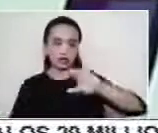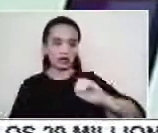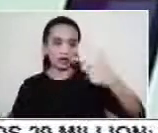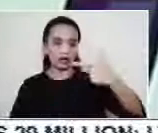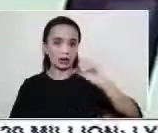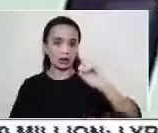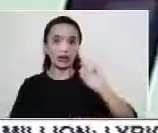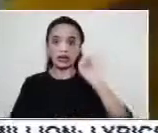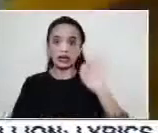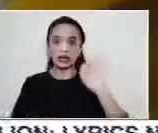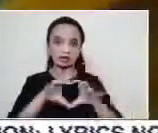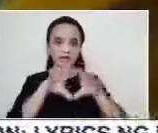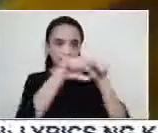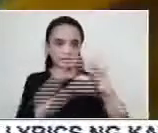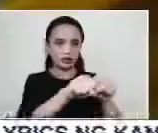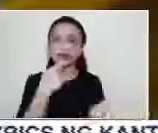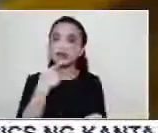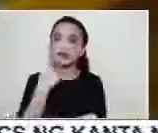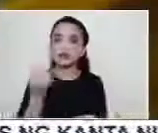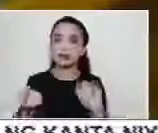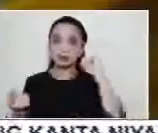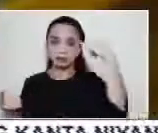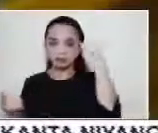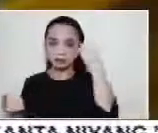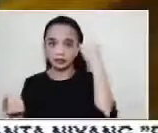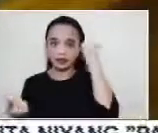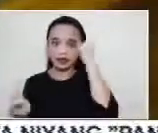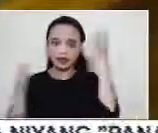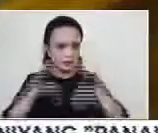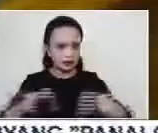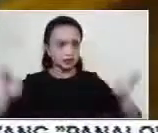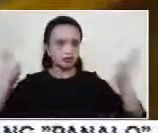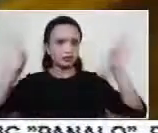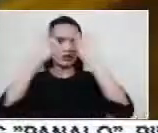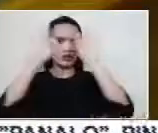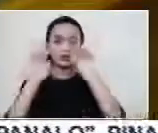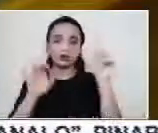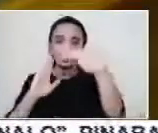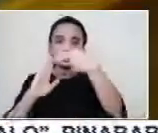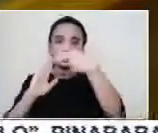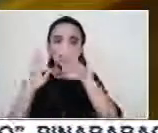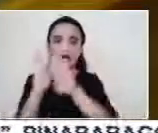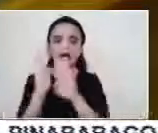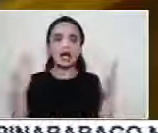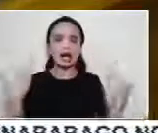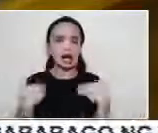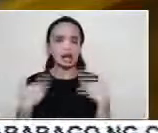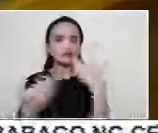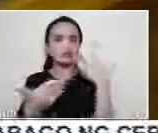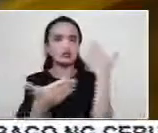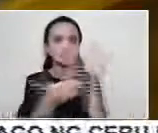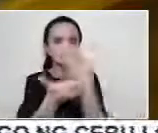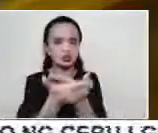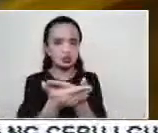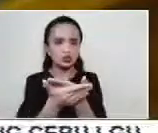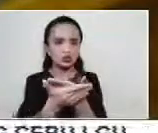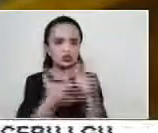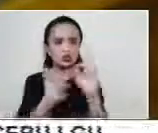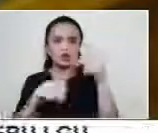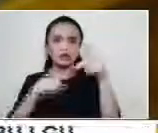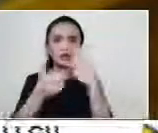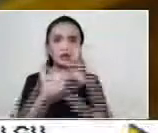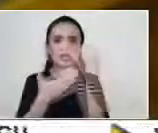ay napagdebatihan. Significant changes were introduced to the bill which were not discussed